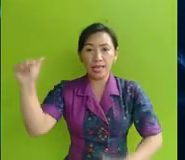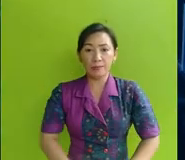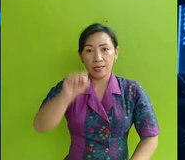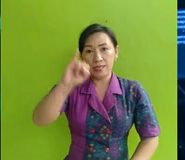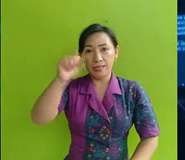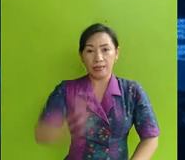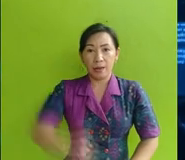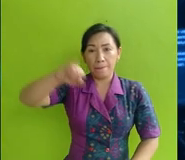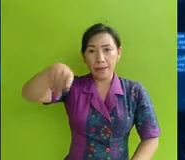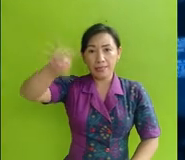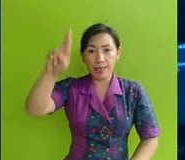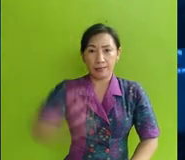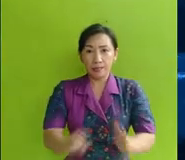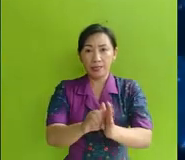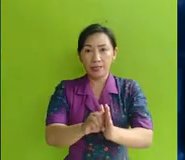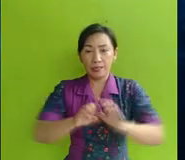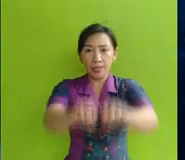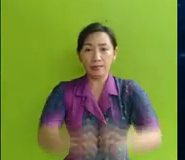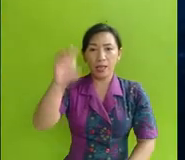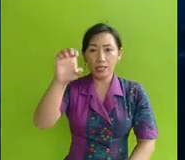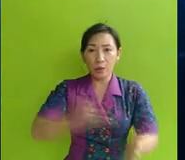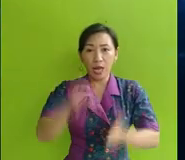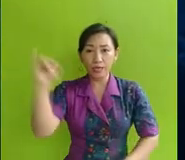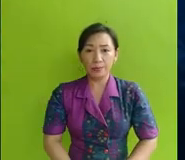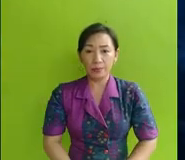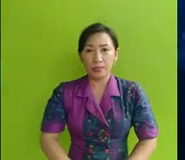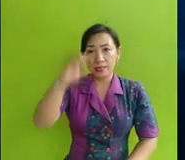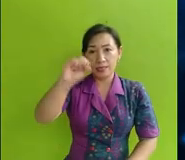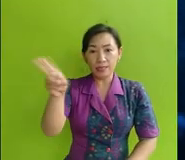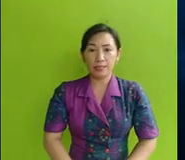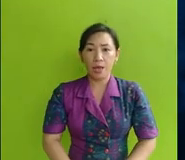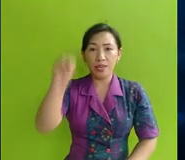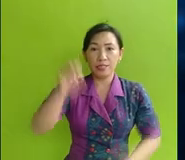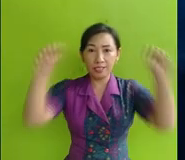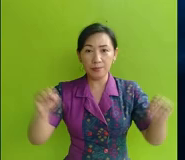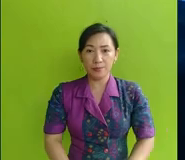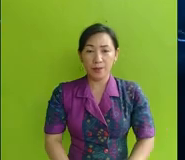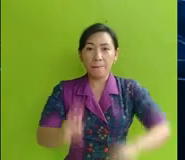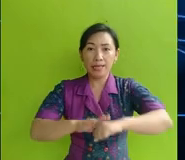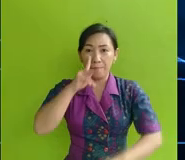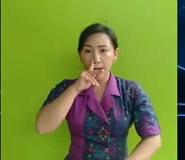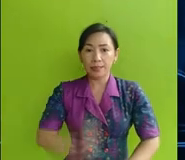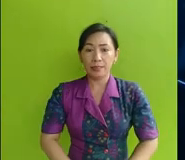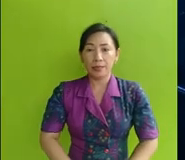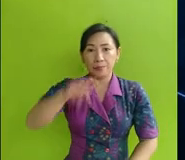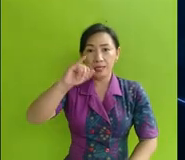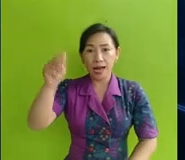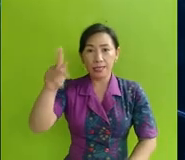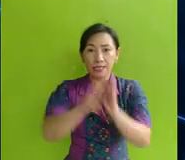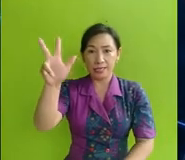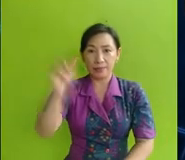pengembalian sisa pajak secara elektronik melalui cash management system pada bank pihak